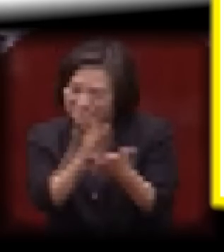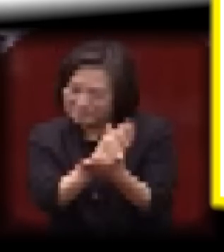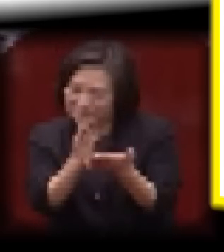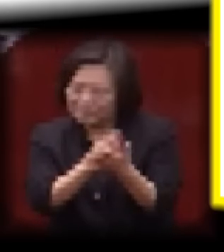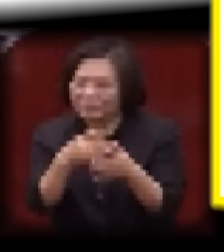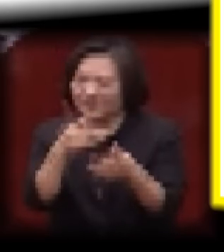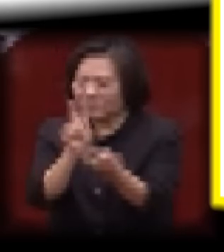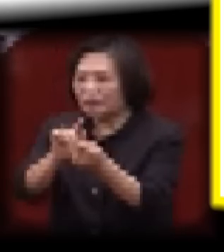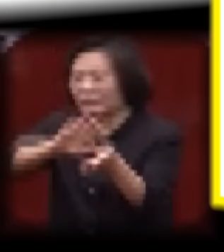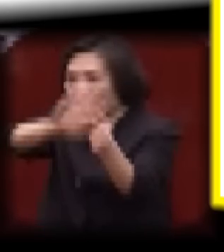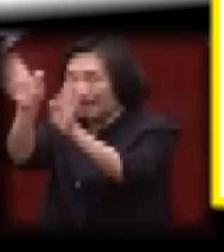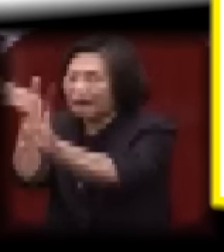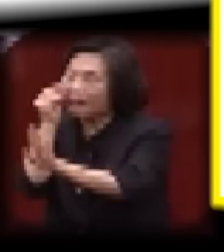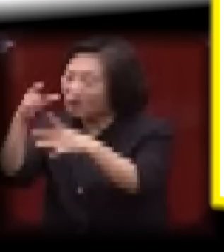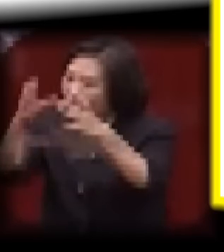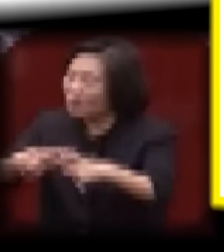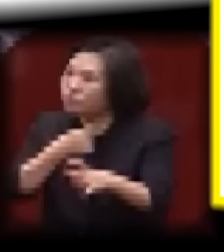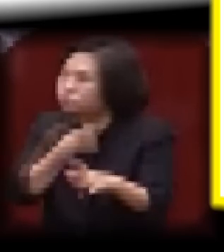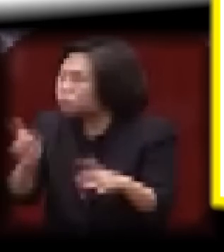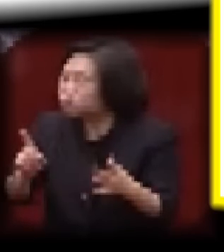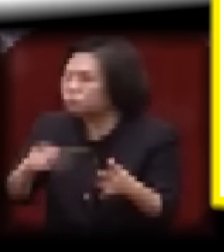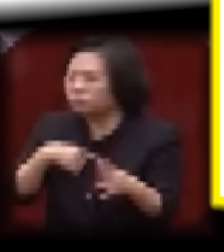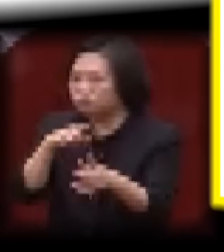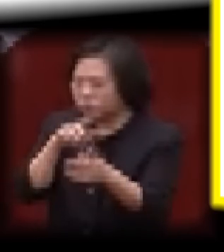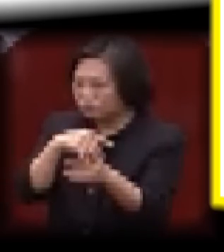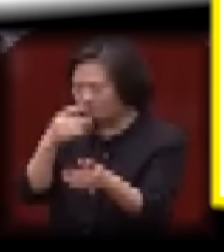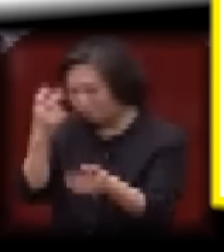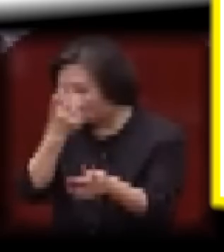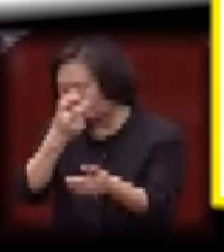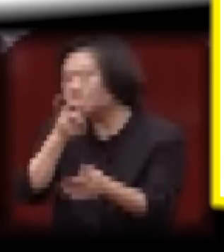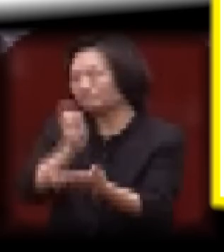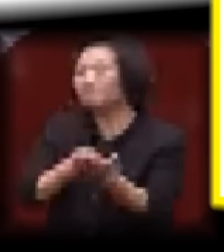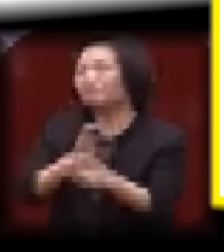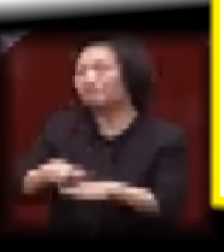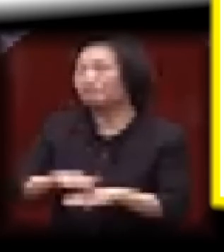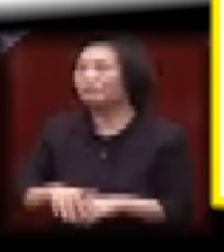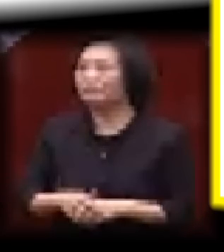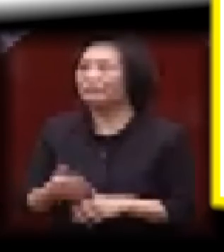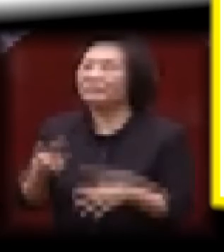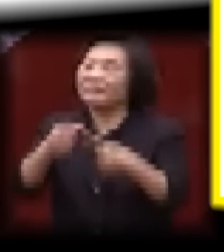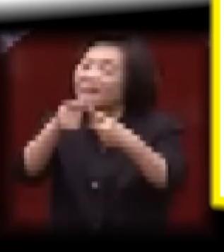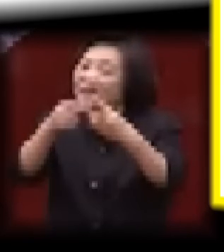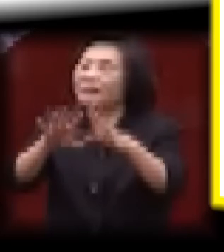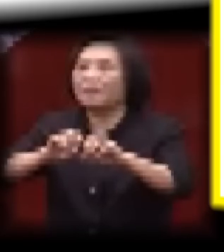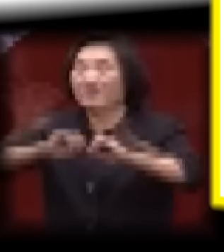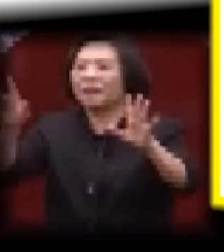理这个景观项目，所以大概目前就是继续这样做。那以上简短的